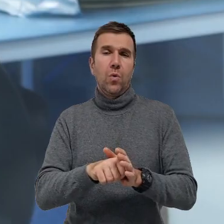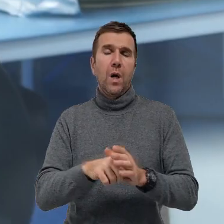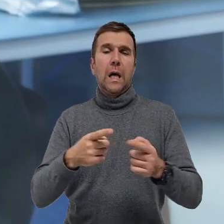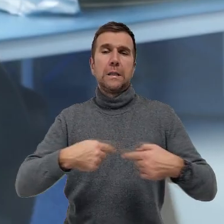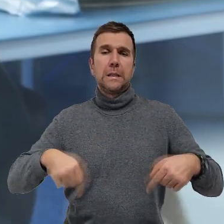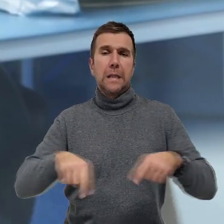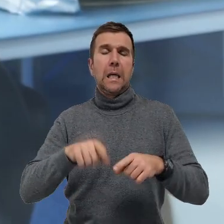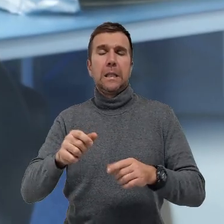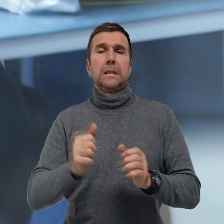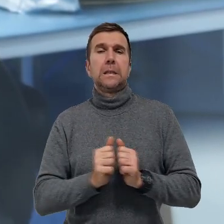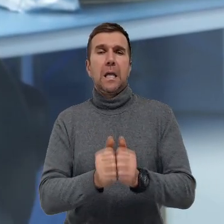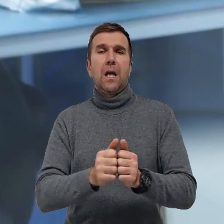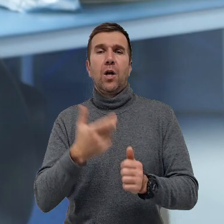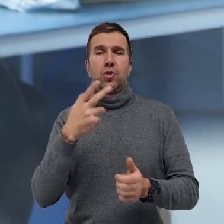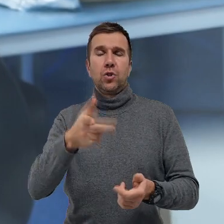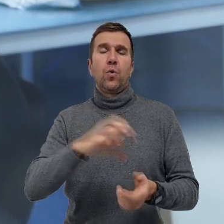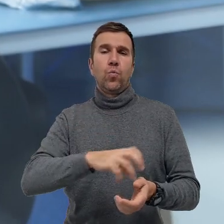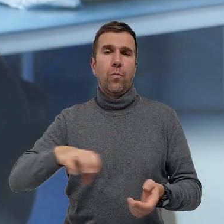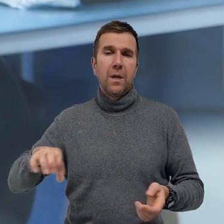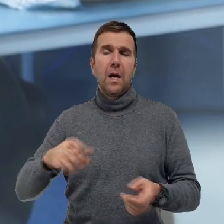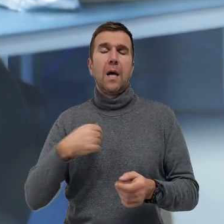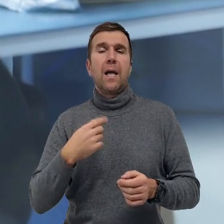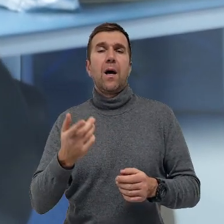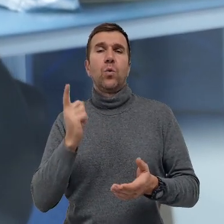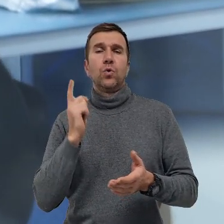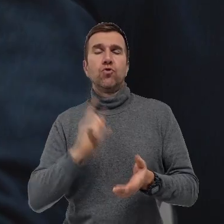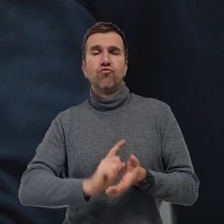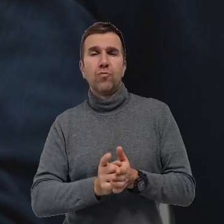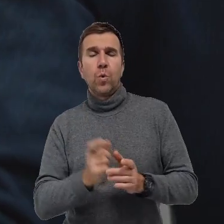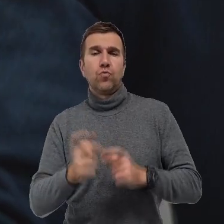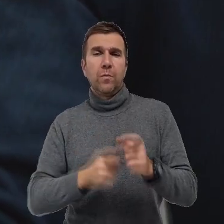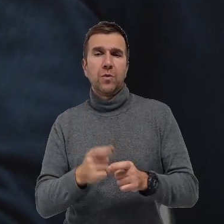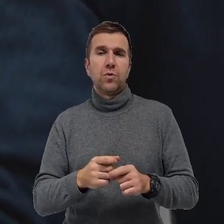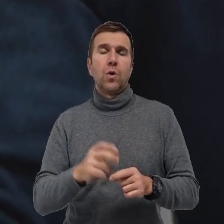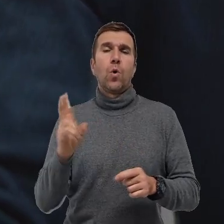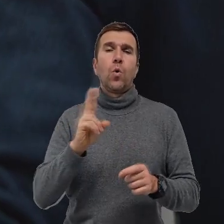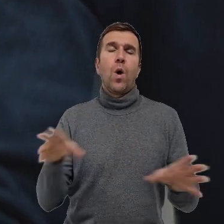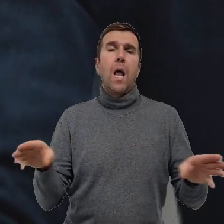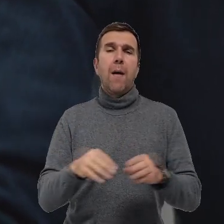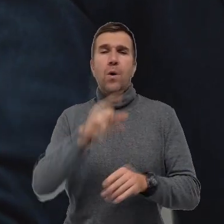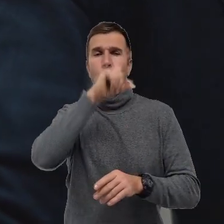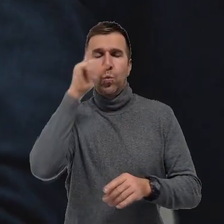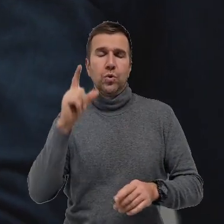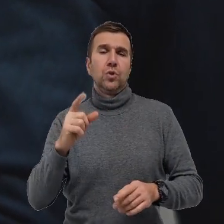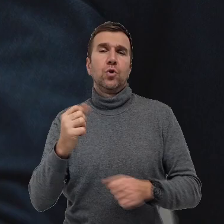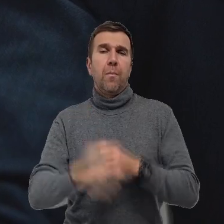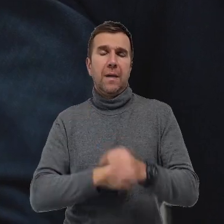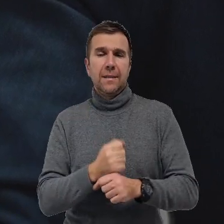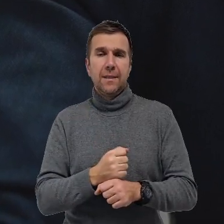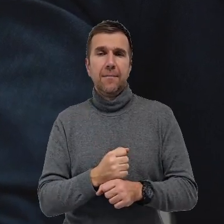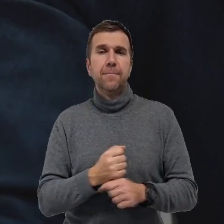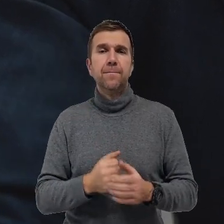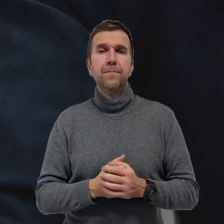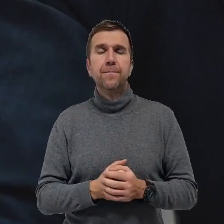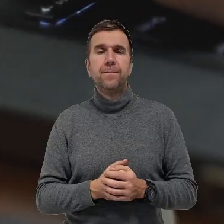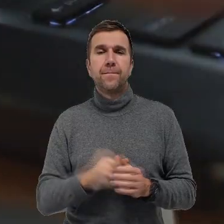tych zadań. I to te trzy aspekty, czyli jak zdążyć w jakimś czasie, kim to właściwie zrobić, z kim i korzystając z